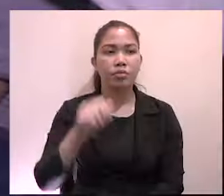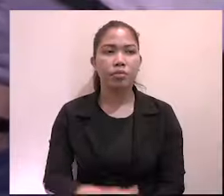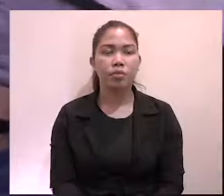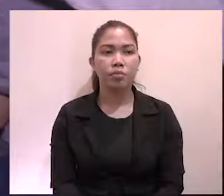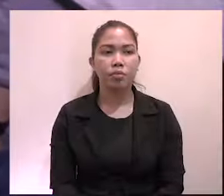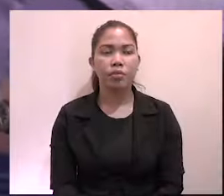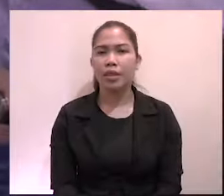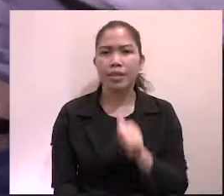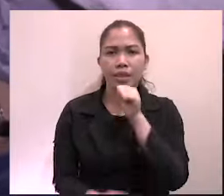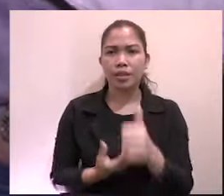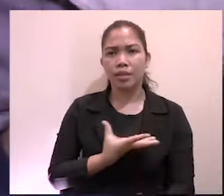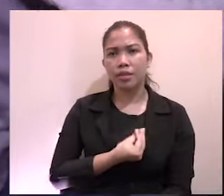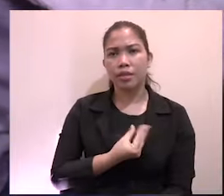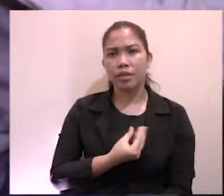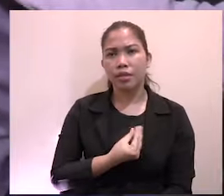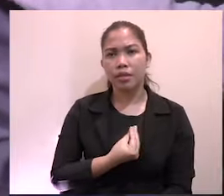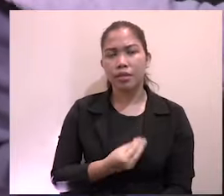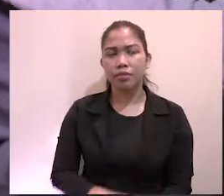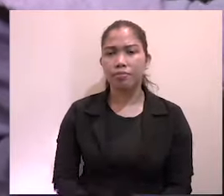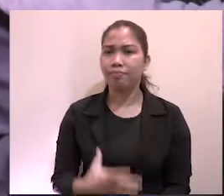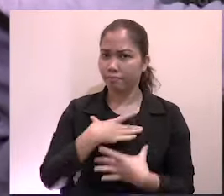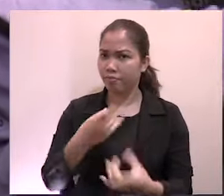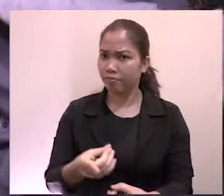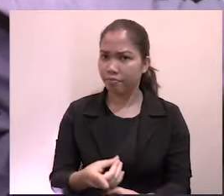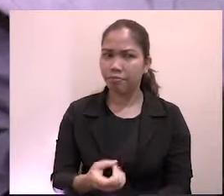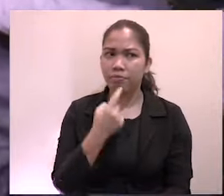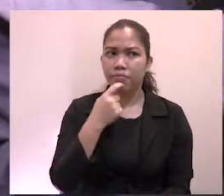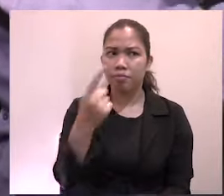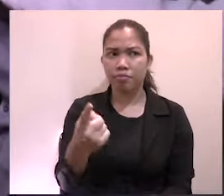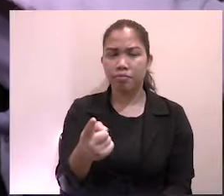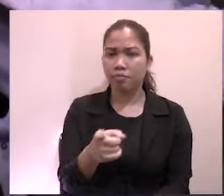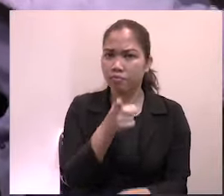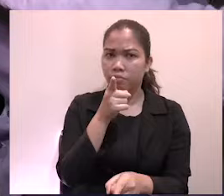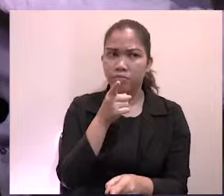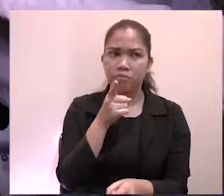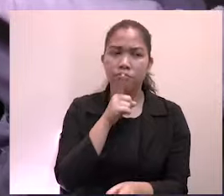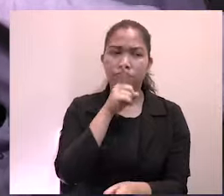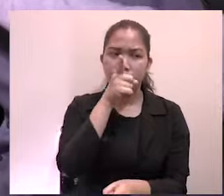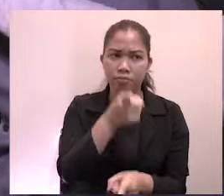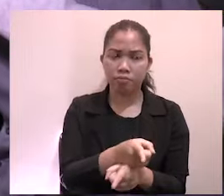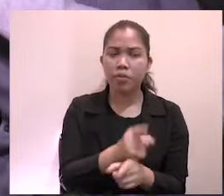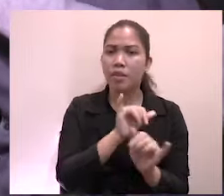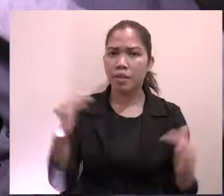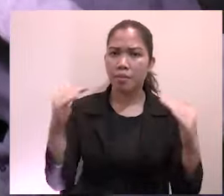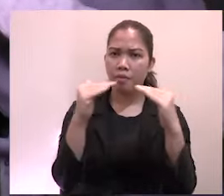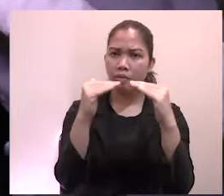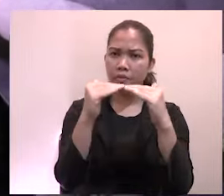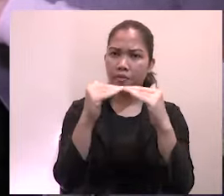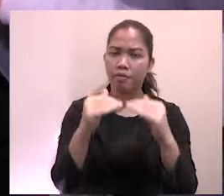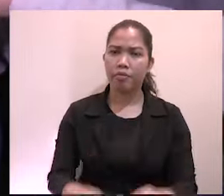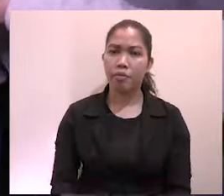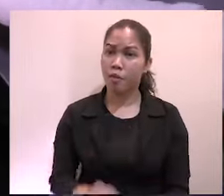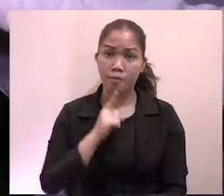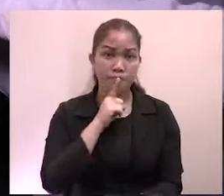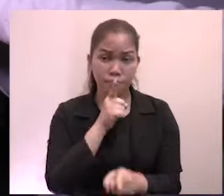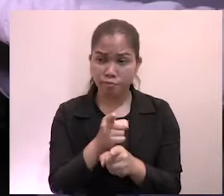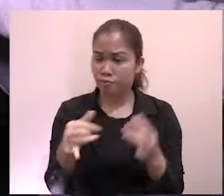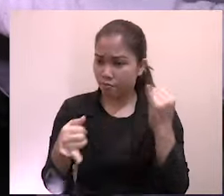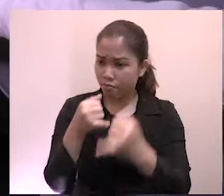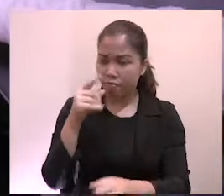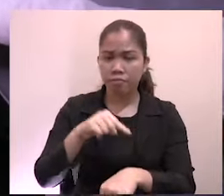Huwag ka matakot. Gusto ko magsabi ka ng totoo kasi fair kami rito, huwag ka mag-alala. Patas kami. Totoo ba for the last